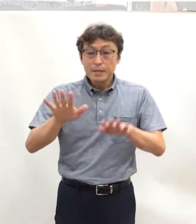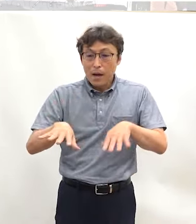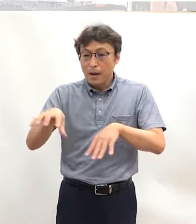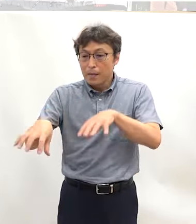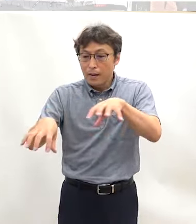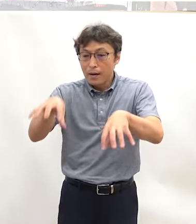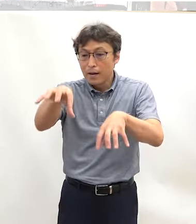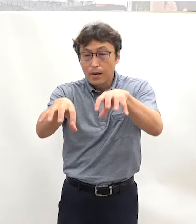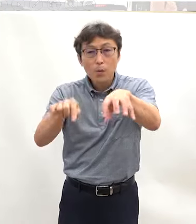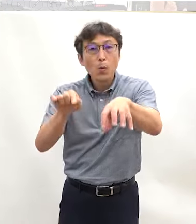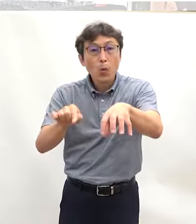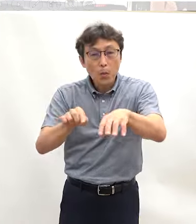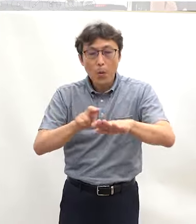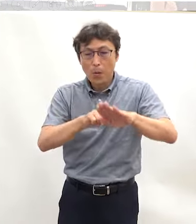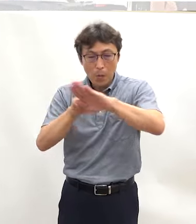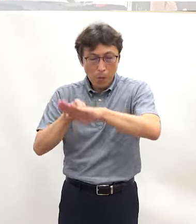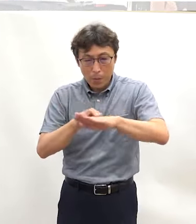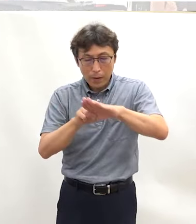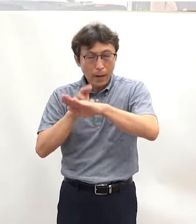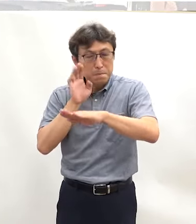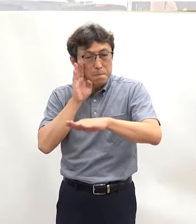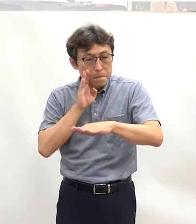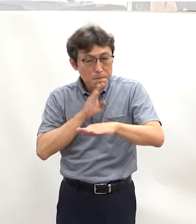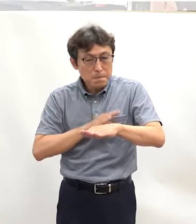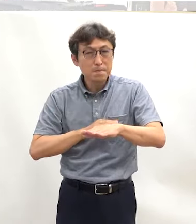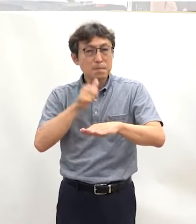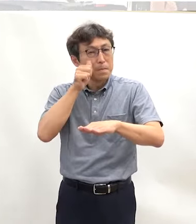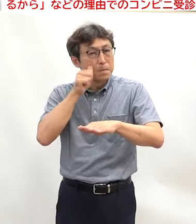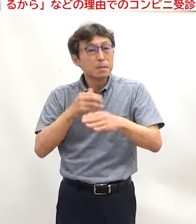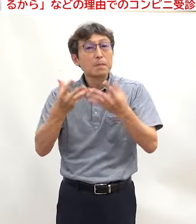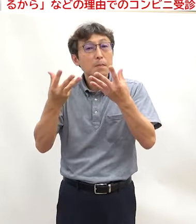りますが、現状はこういうような状況になっております。